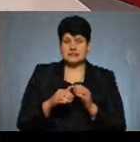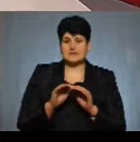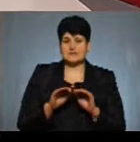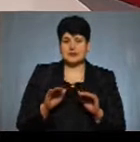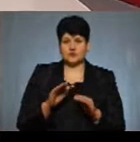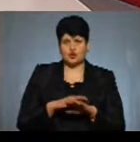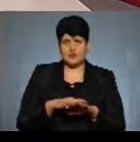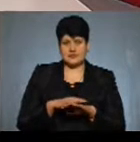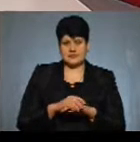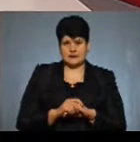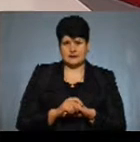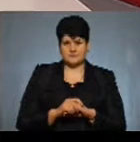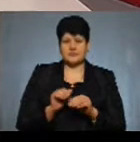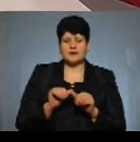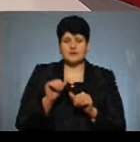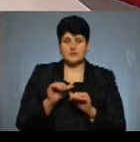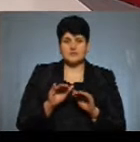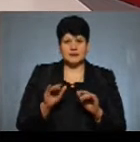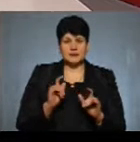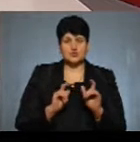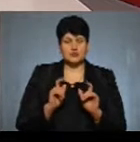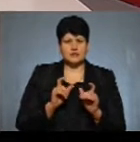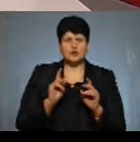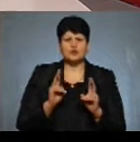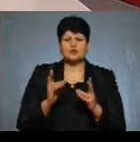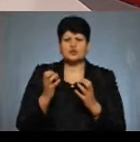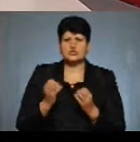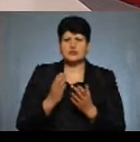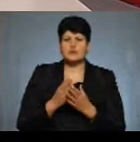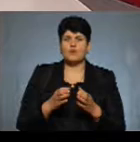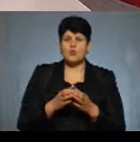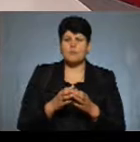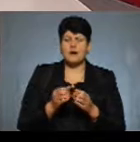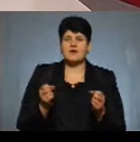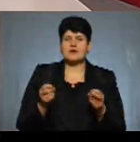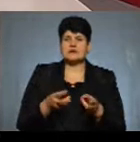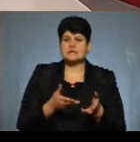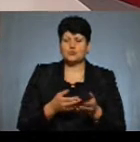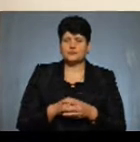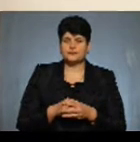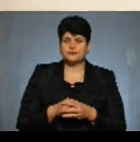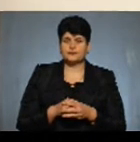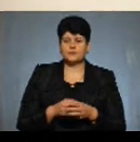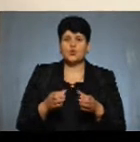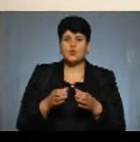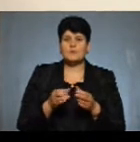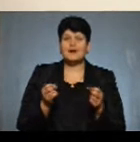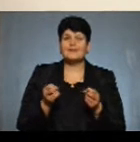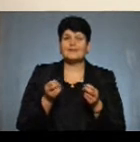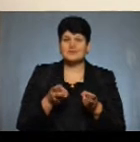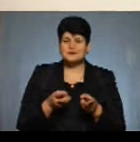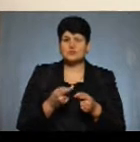зокрема, дитячого населення. Окрім учнів та студентів, хто ще є в групах ризику? Ну, група